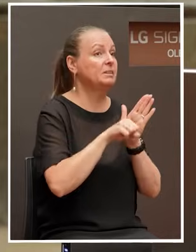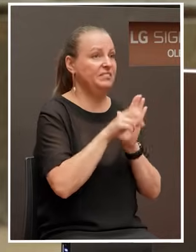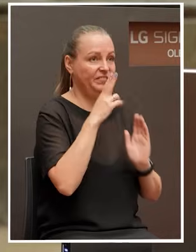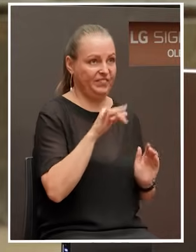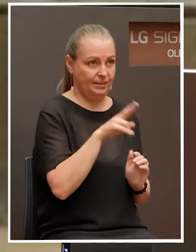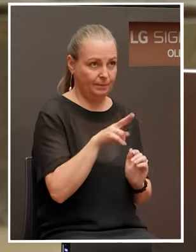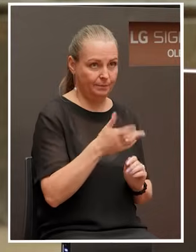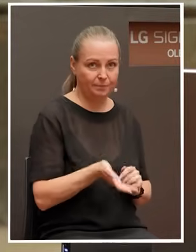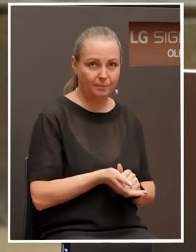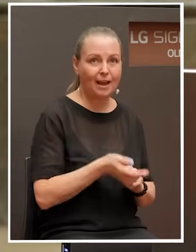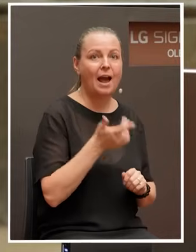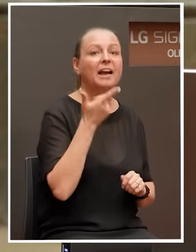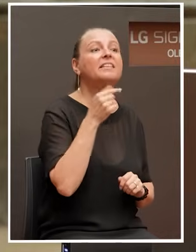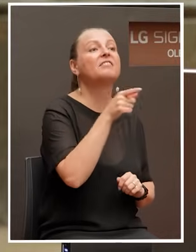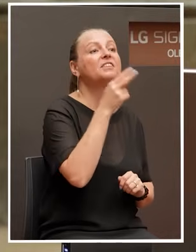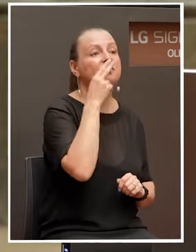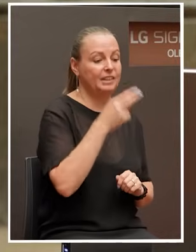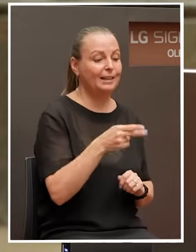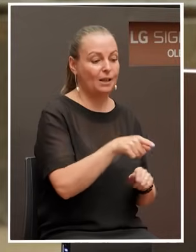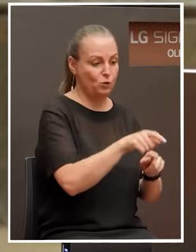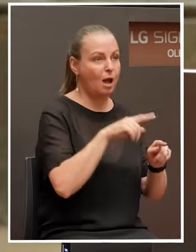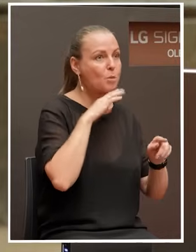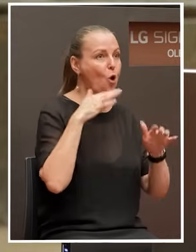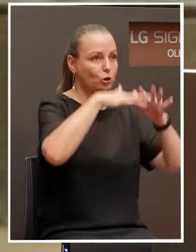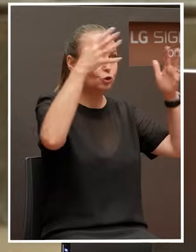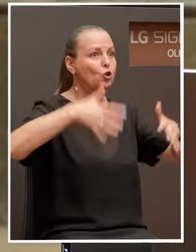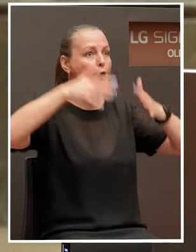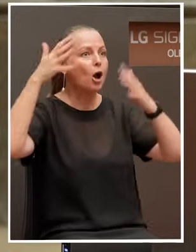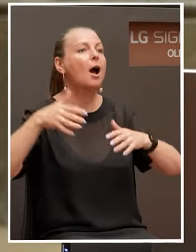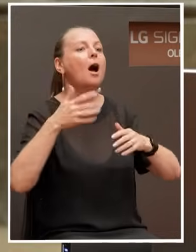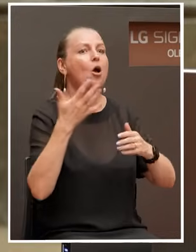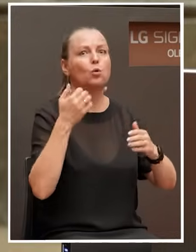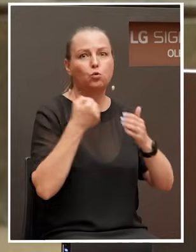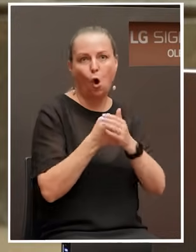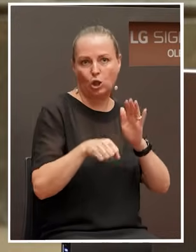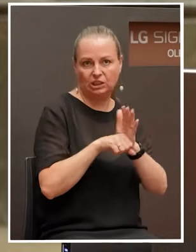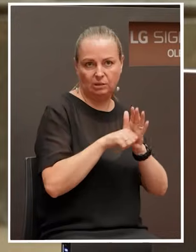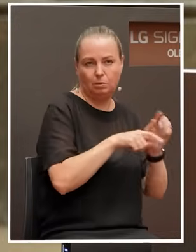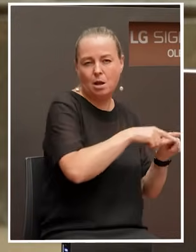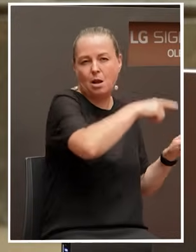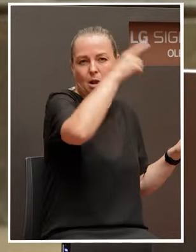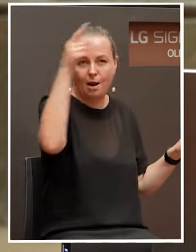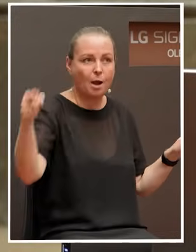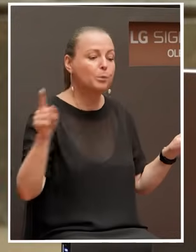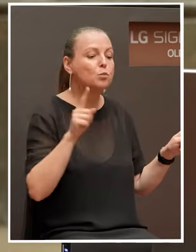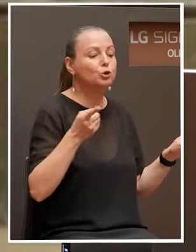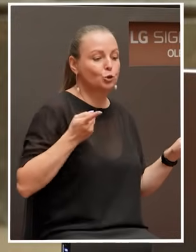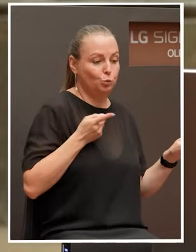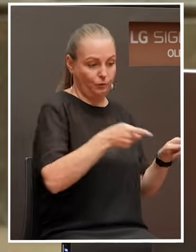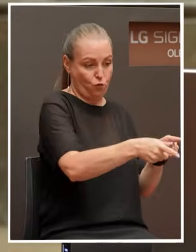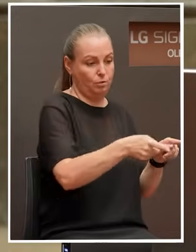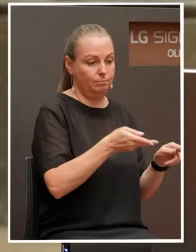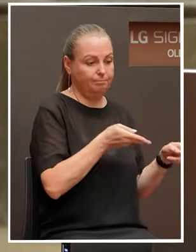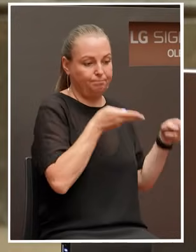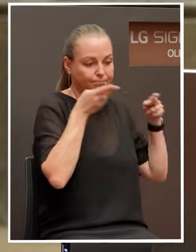вы видели стог сена, который будет стоять до зимы? А эти стоят, потому что они дожидаются, пока к ним приедет вот это